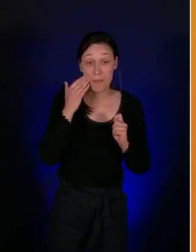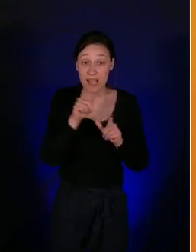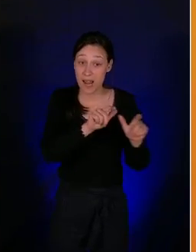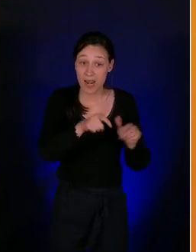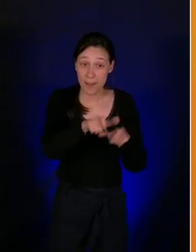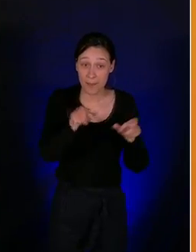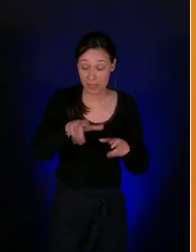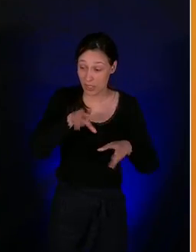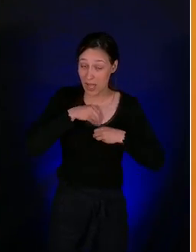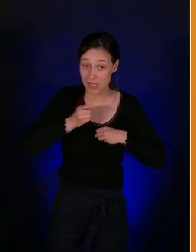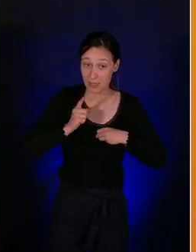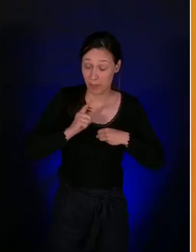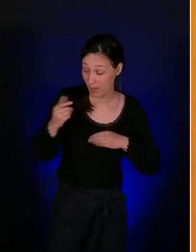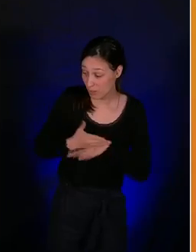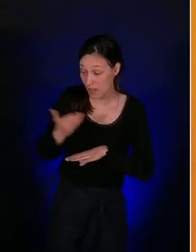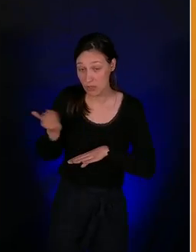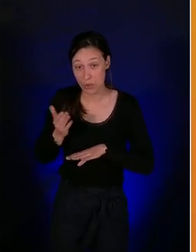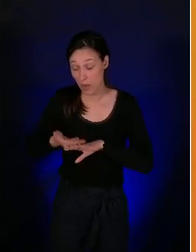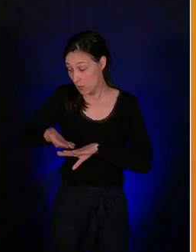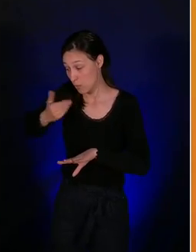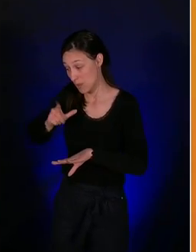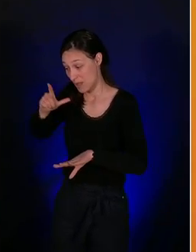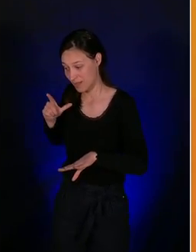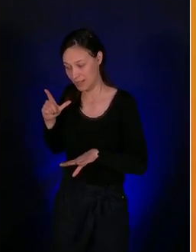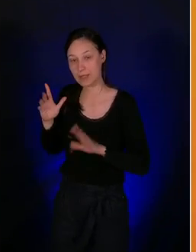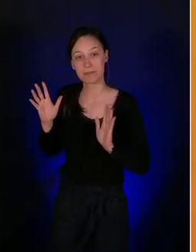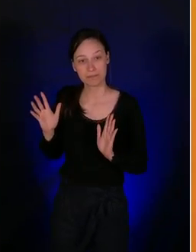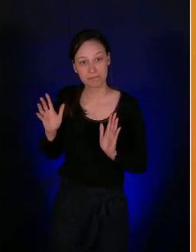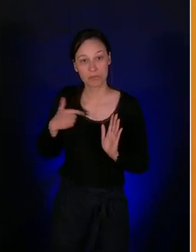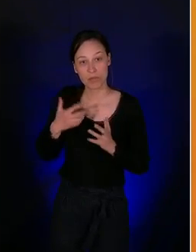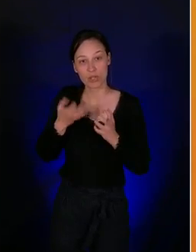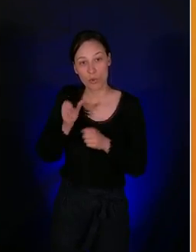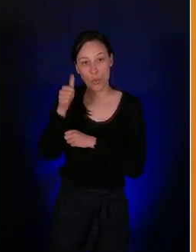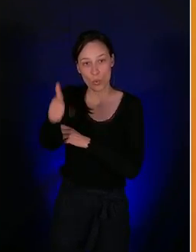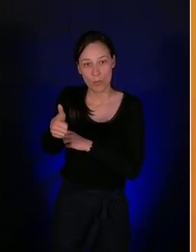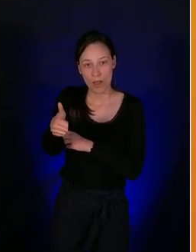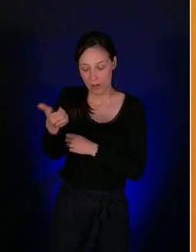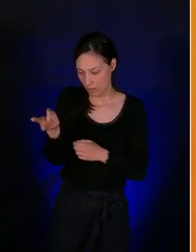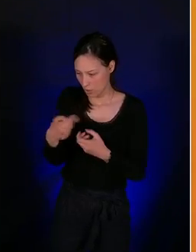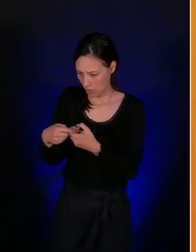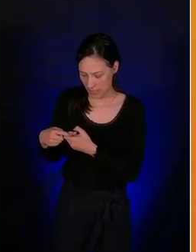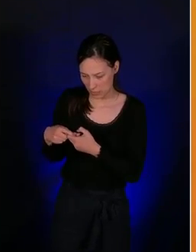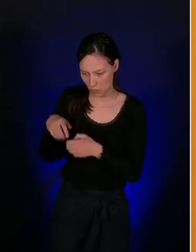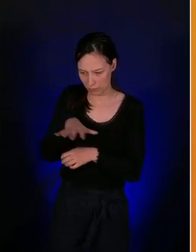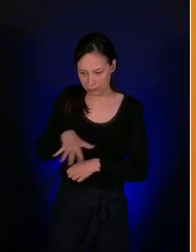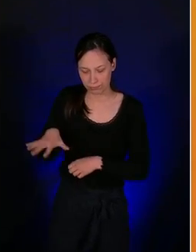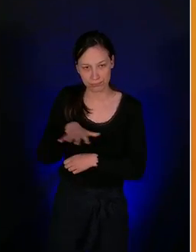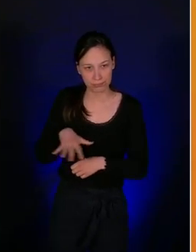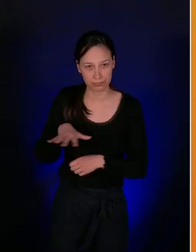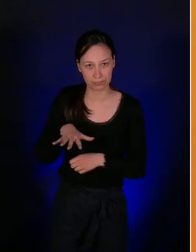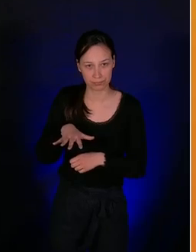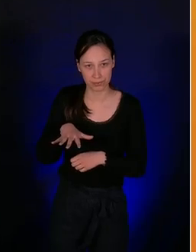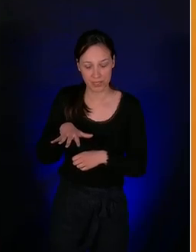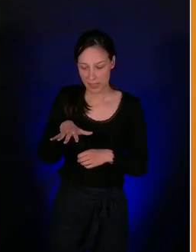à se poser les bonnes questions. Voulons-nous que demain, notre organisation tombe aux mains de certains qui usent de menaces et de